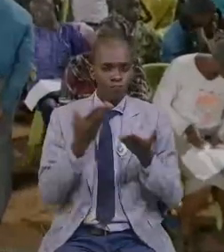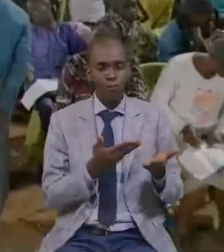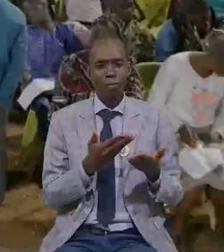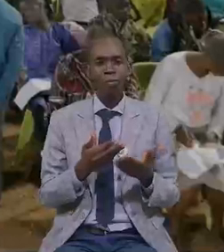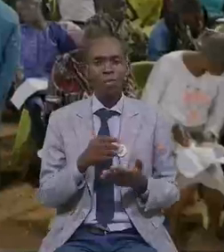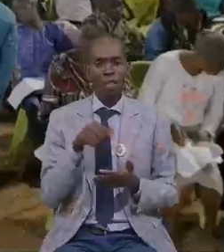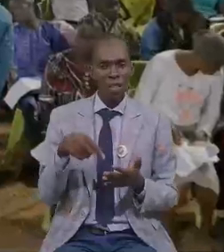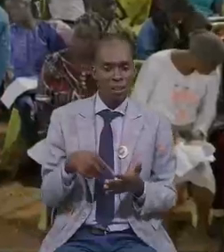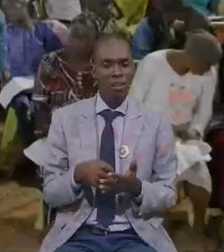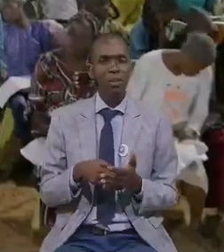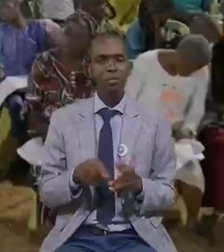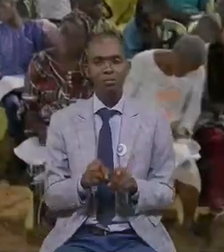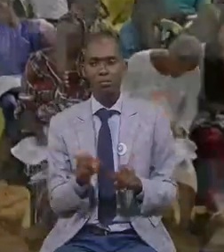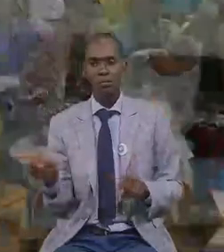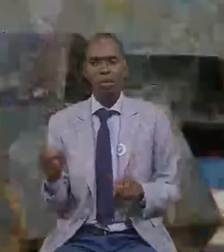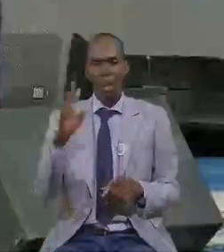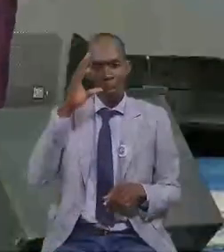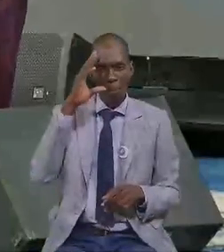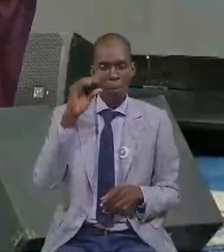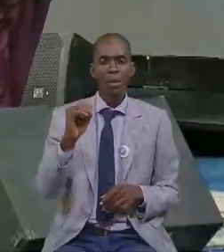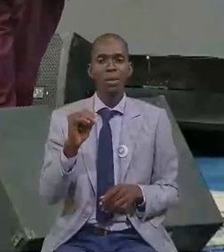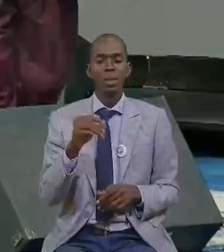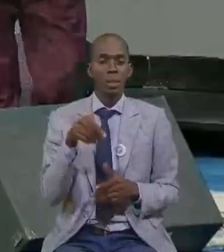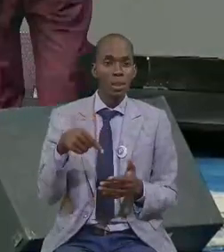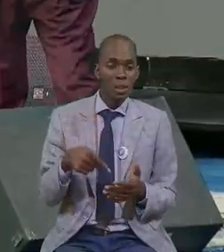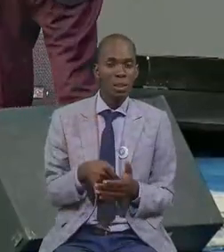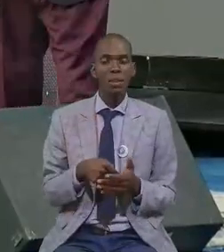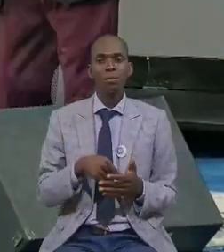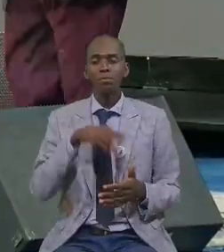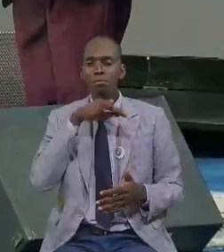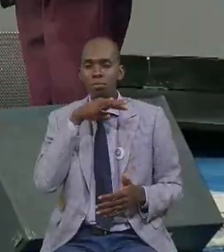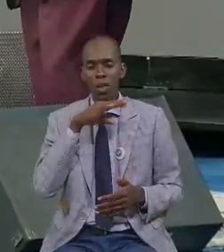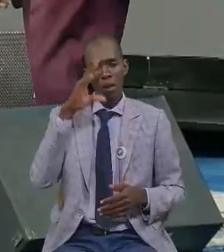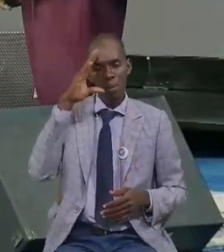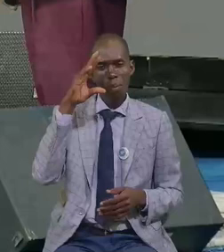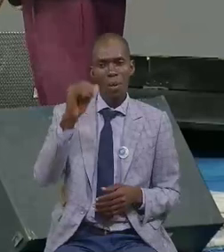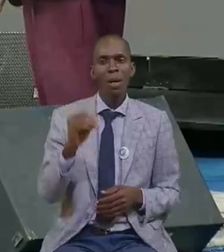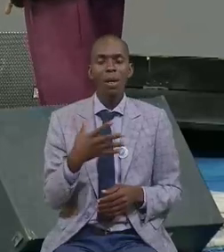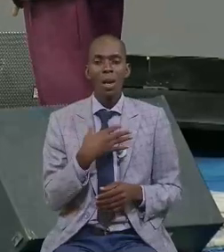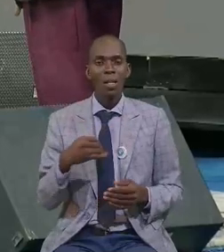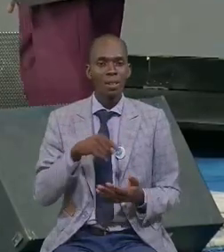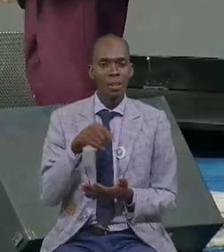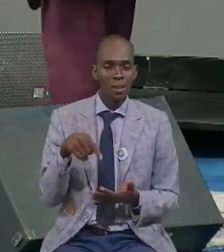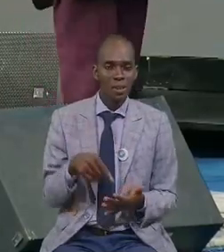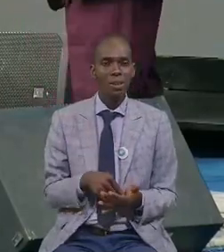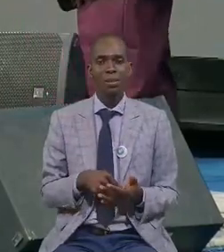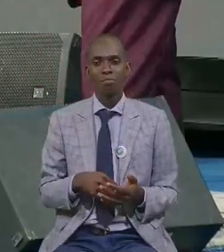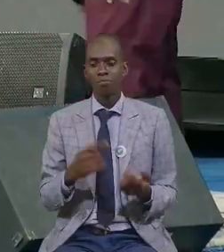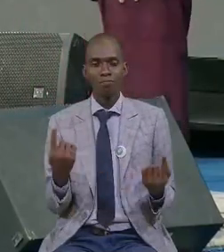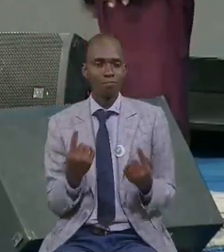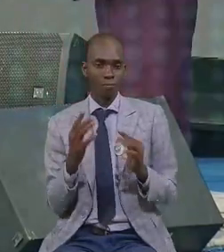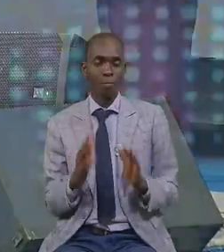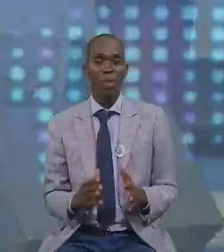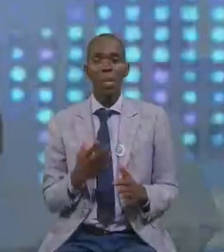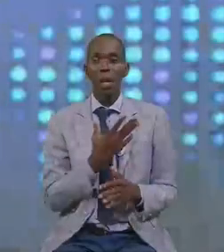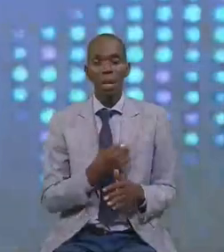de restaurer ce roi, cet homme prodigue, ce roi pollué et cet homme perverti.